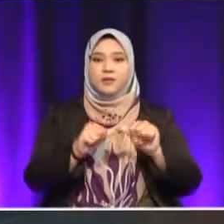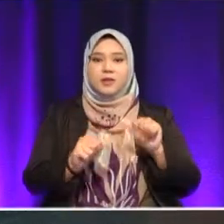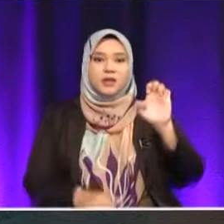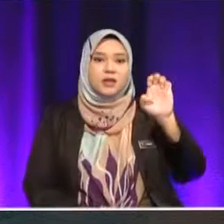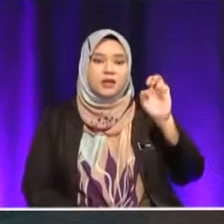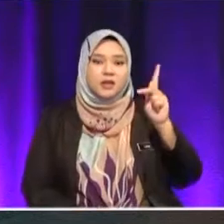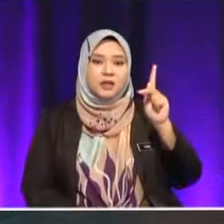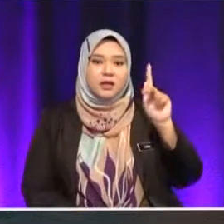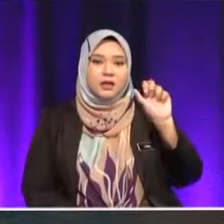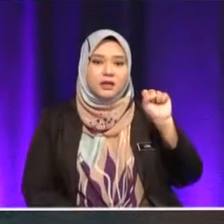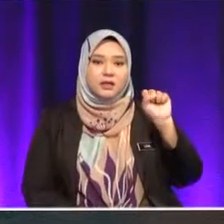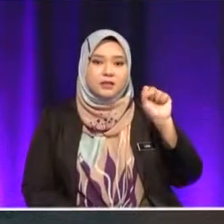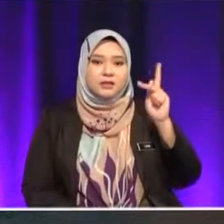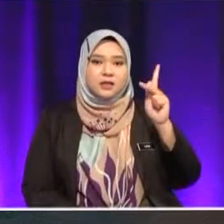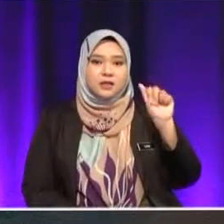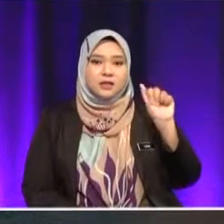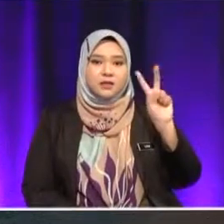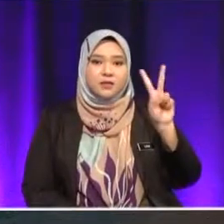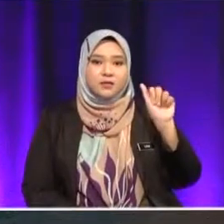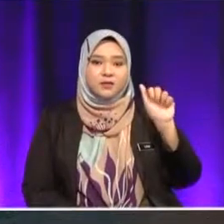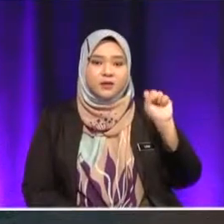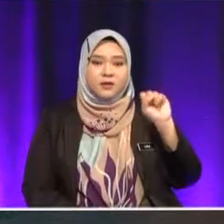yang dilalui oleh masyarakat